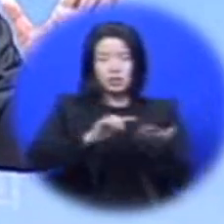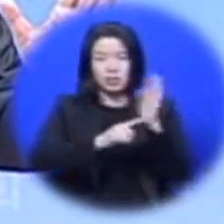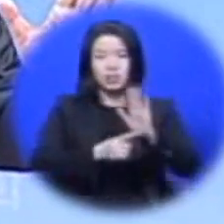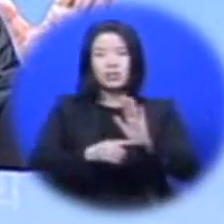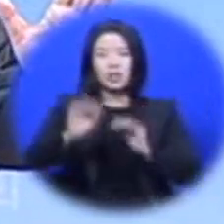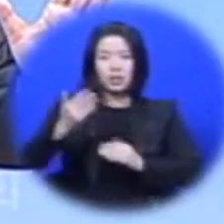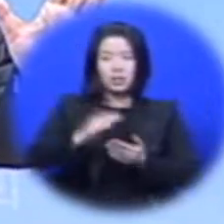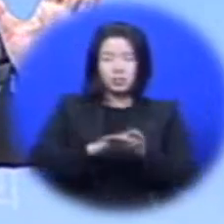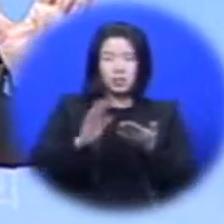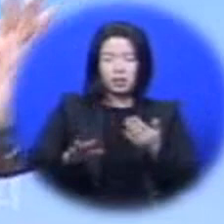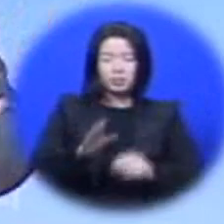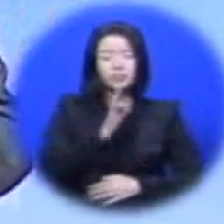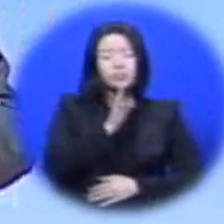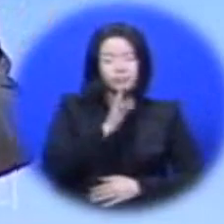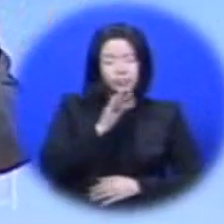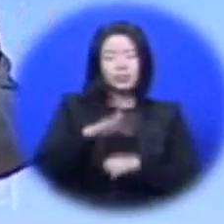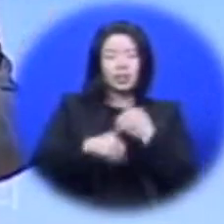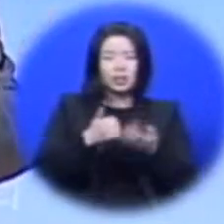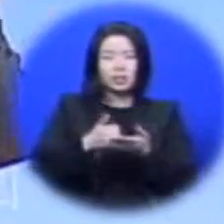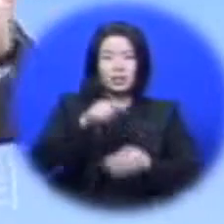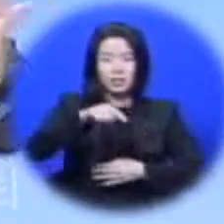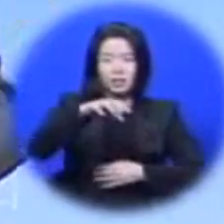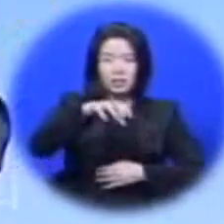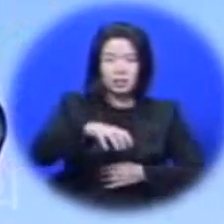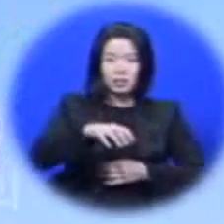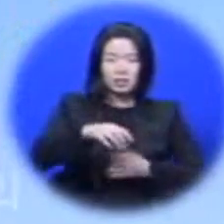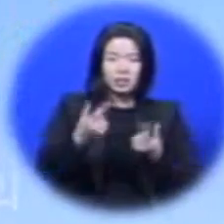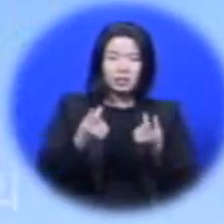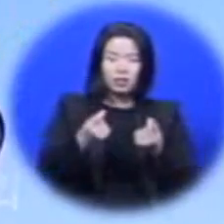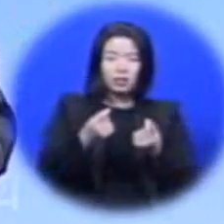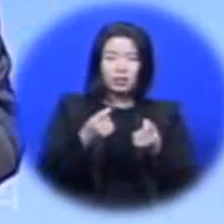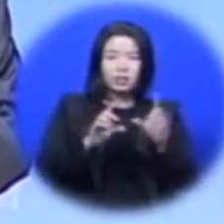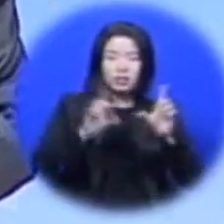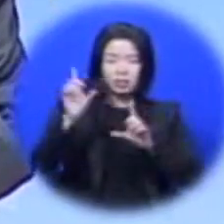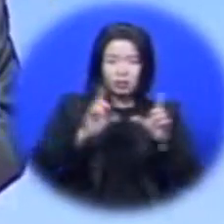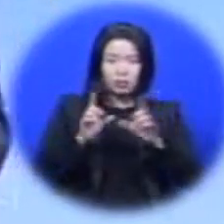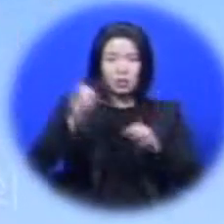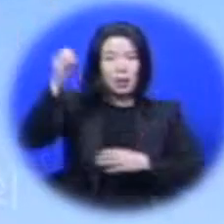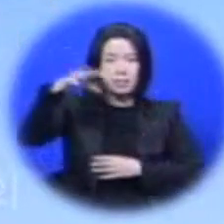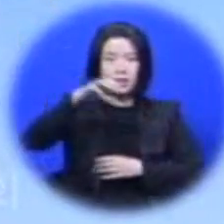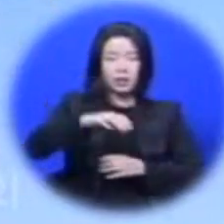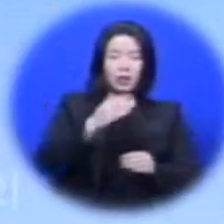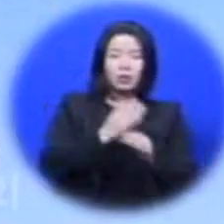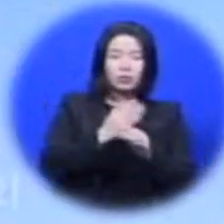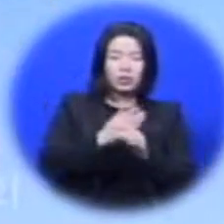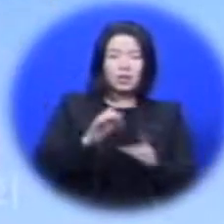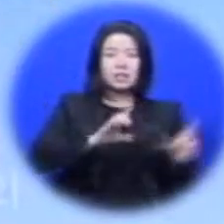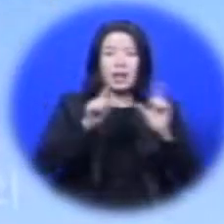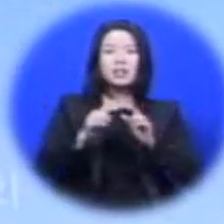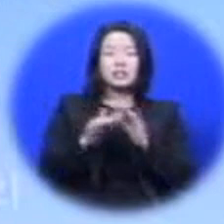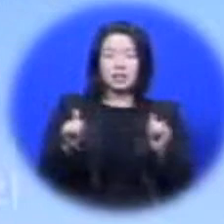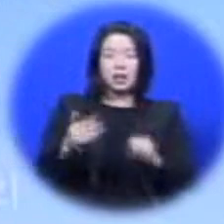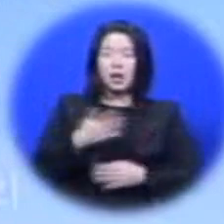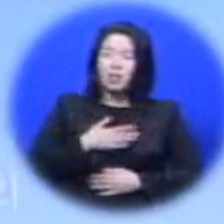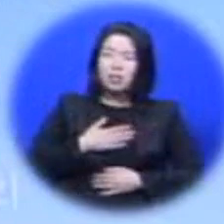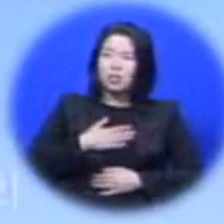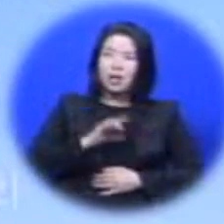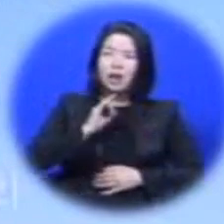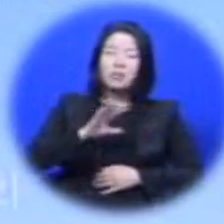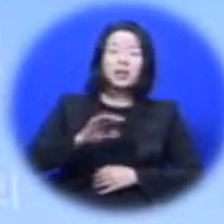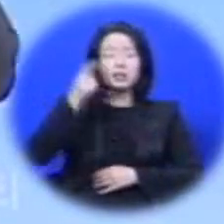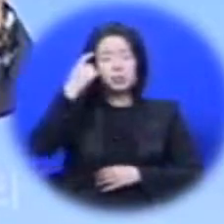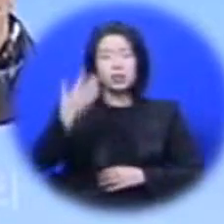하나님. 이렇게 나오는 사람은 빛 가운데 사는 거지만 나만 그런가요? 형편이